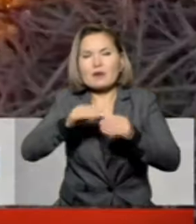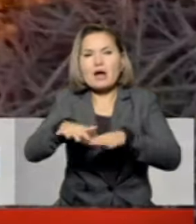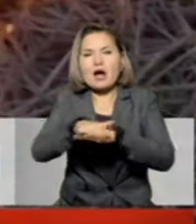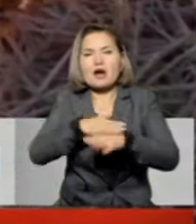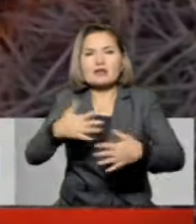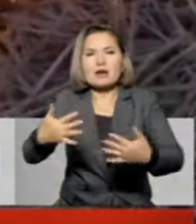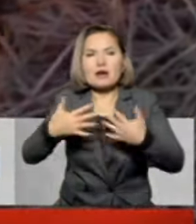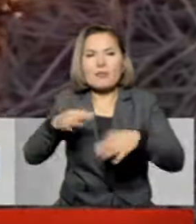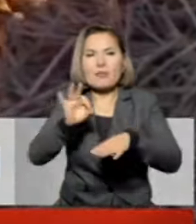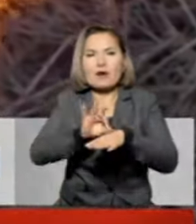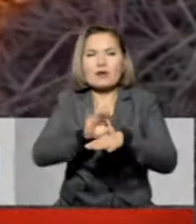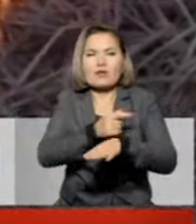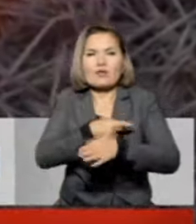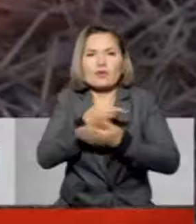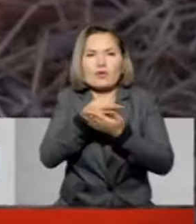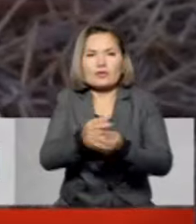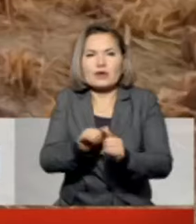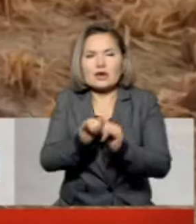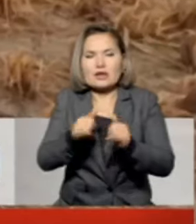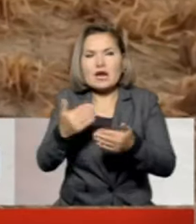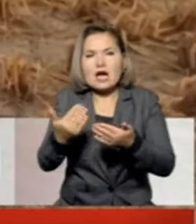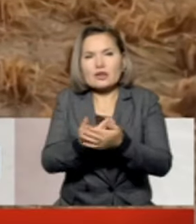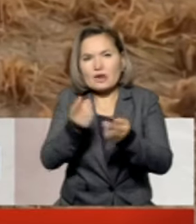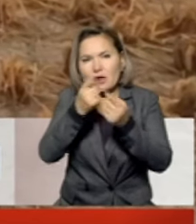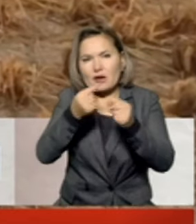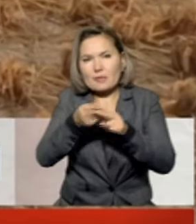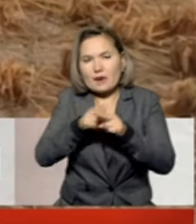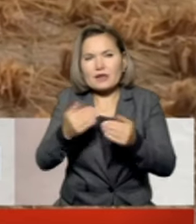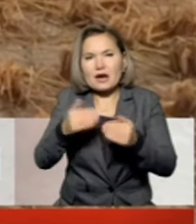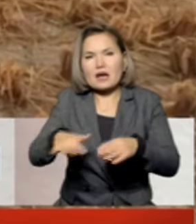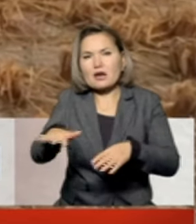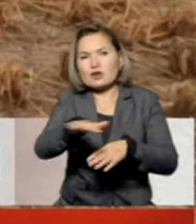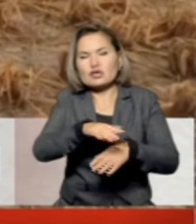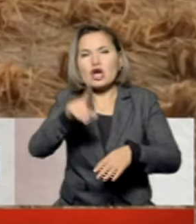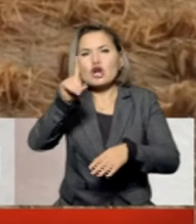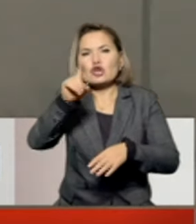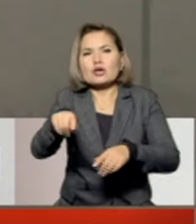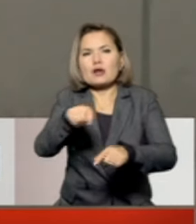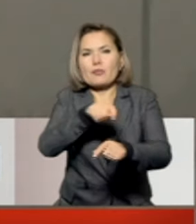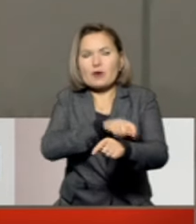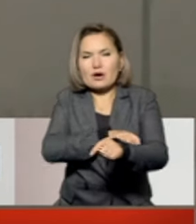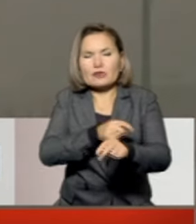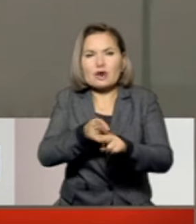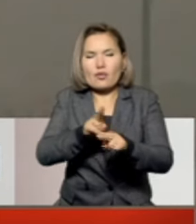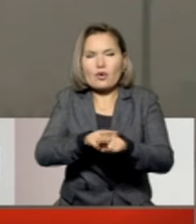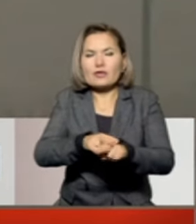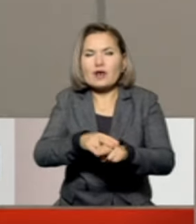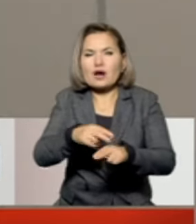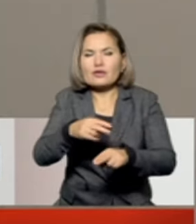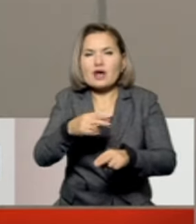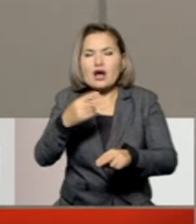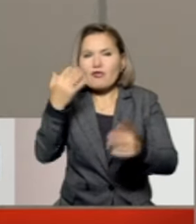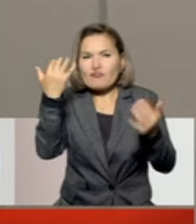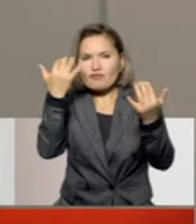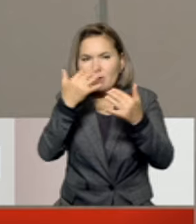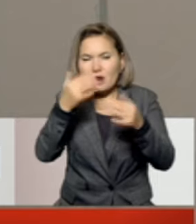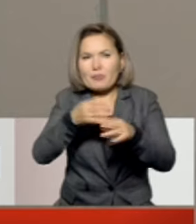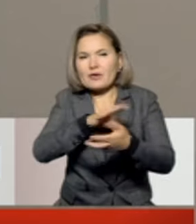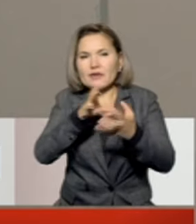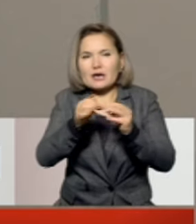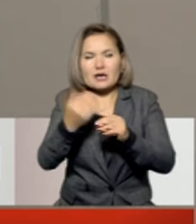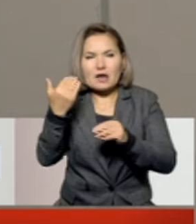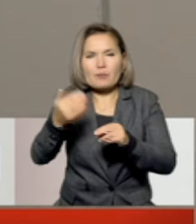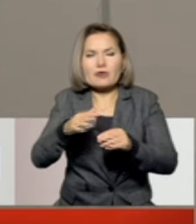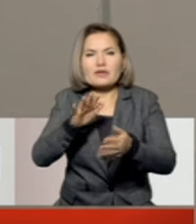демікпеге шалдыққандар күрт көбейген. Соңғы мәліметке қарағанда қазір бұл аймақта 100 метрге көз жеткізу қиын. Ауаның мұнша